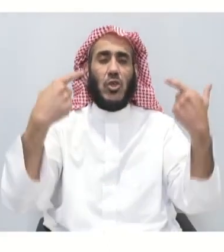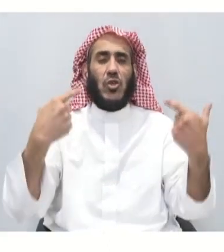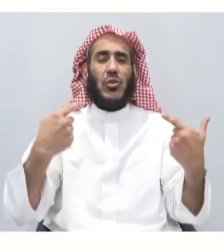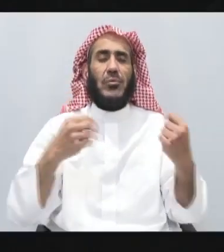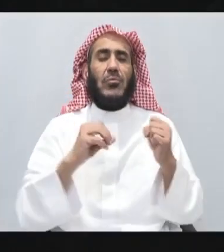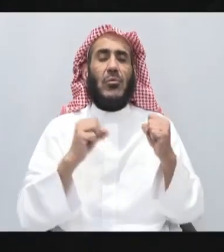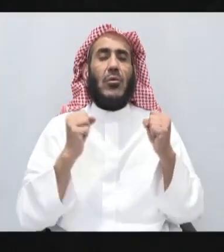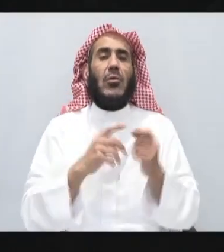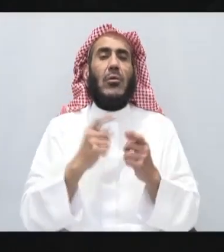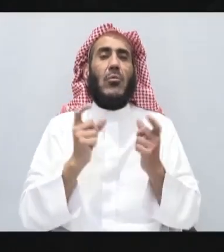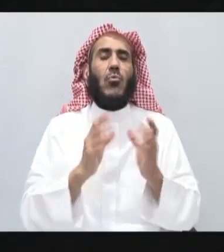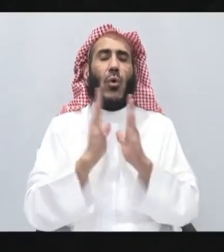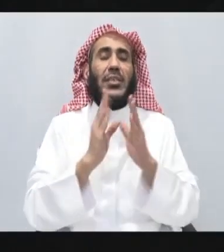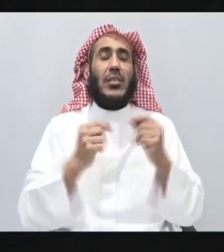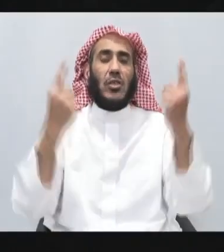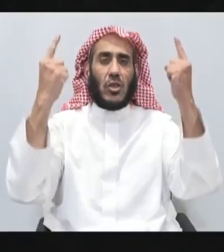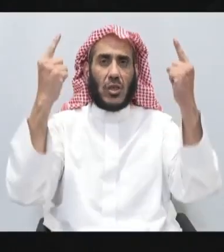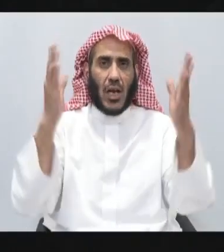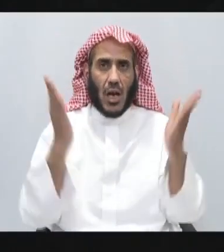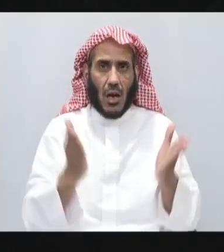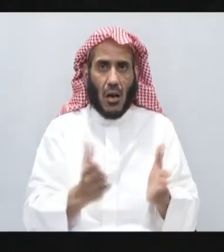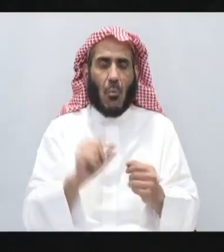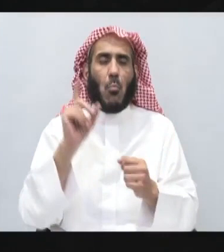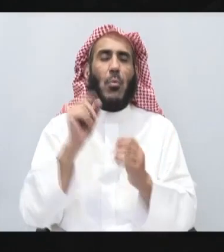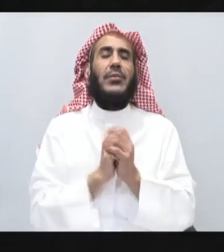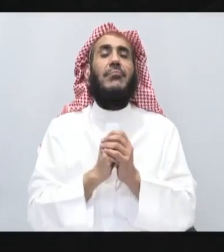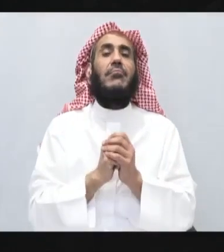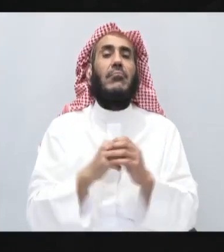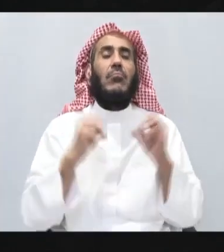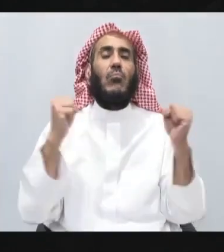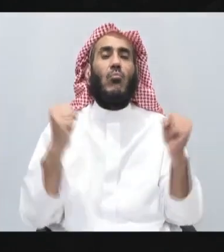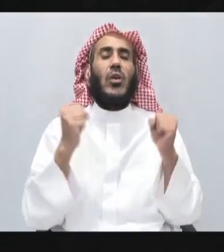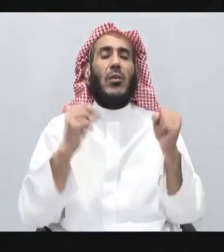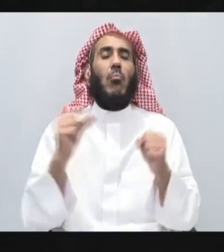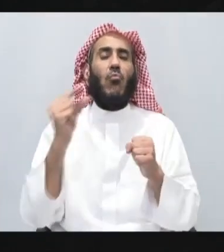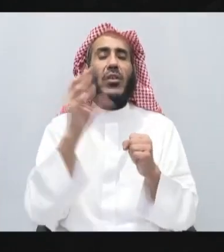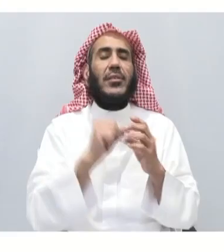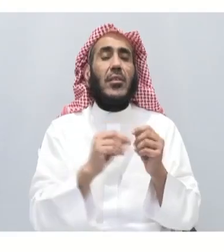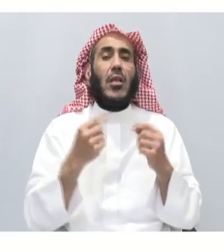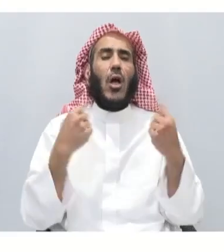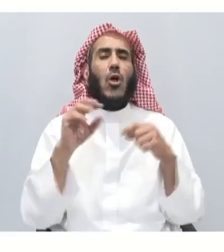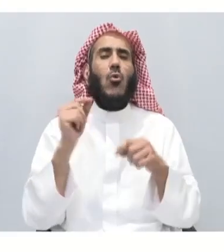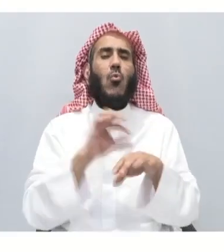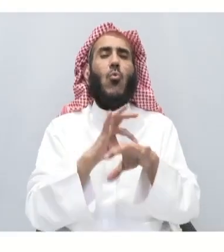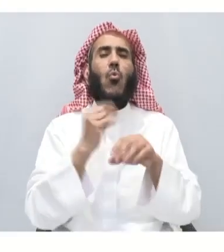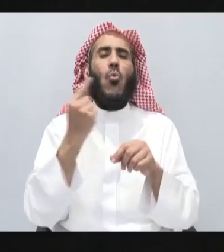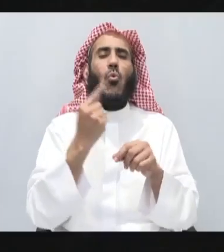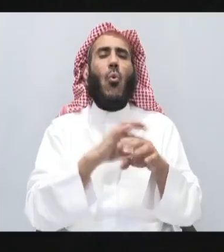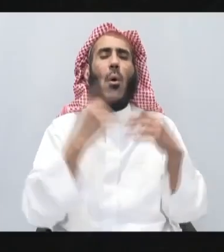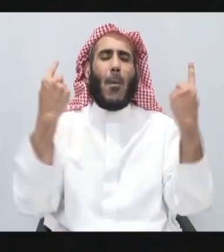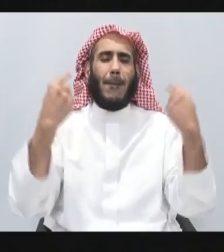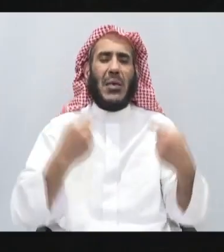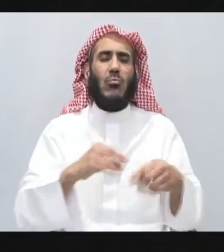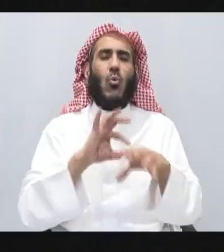والذي يحدد شكله المميز مراجعه المفردات ذكرنا ان العضو هو ايش مجموعه